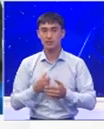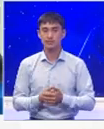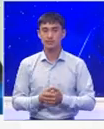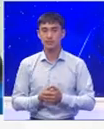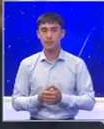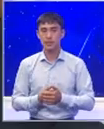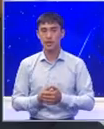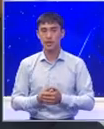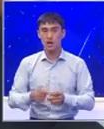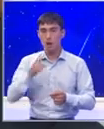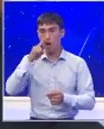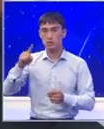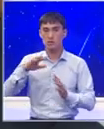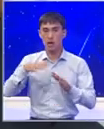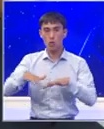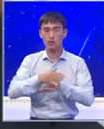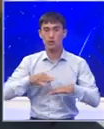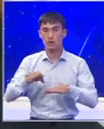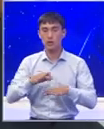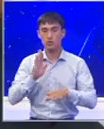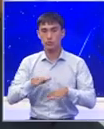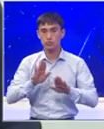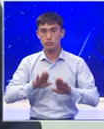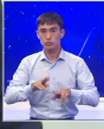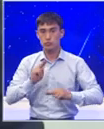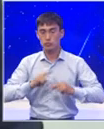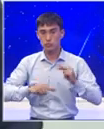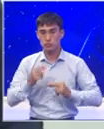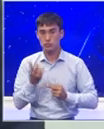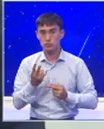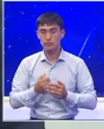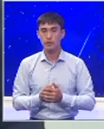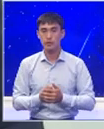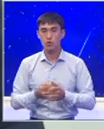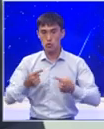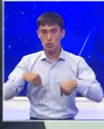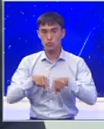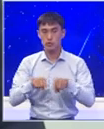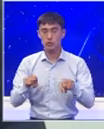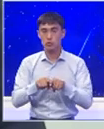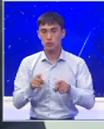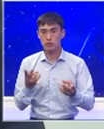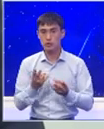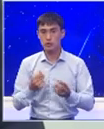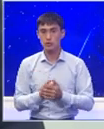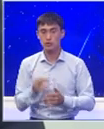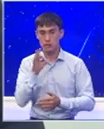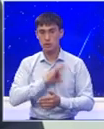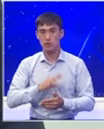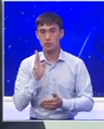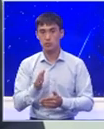сырт жақта ауылдарға сұратқан көрек, өздеріңіз бір арлап облыстың жағдайын білесіздер ғой, қарап жүріңіздер, бізге сол тиімдірек